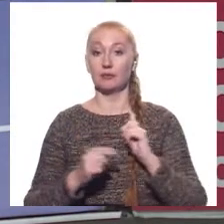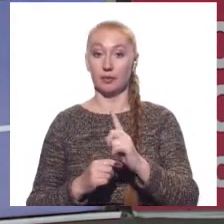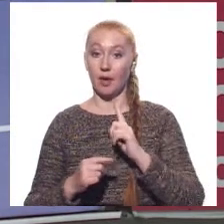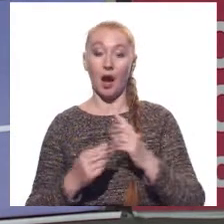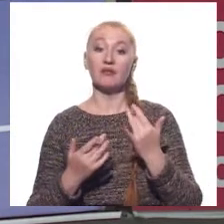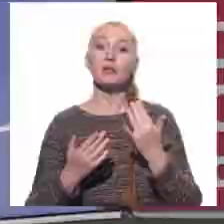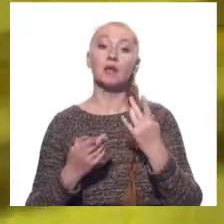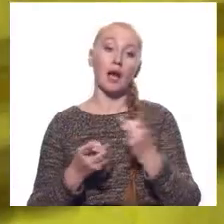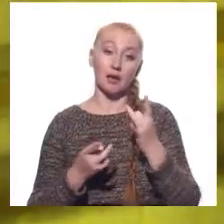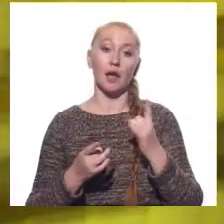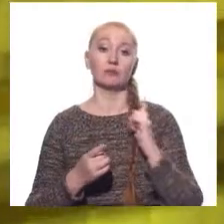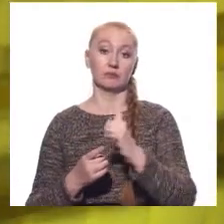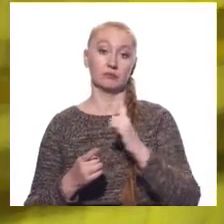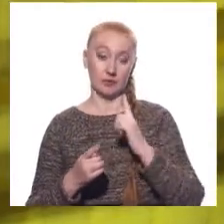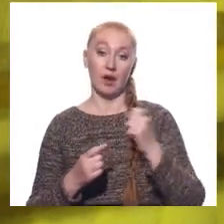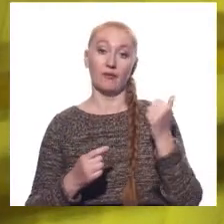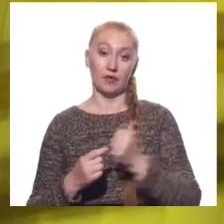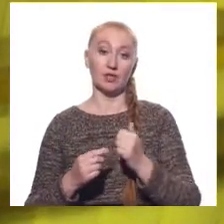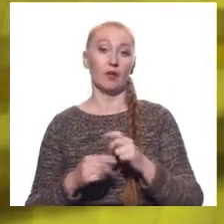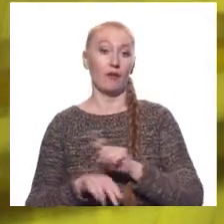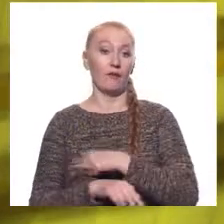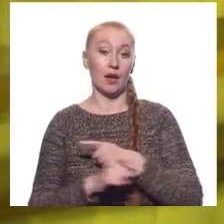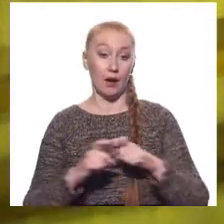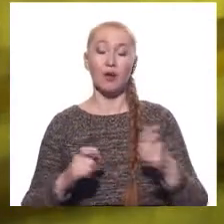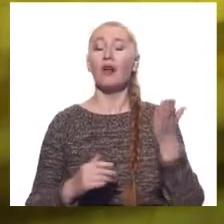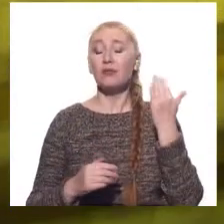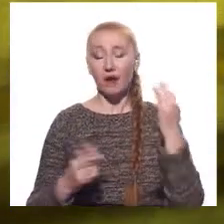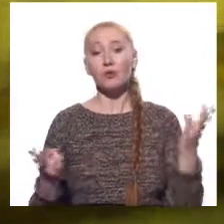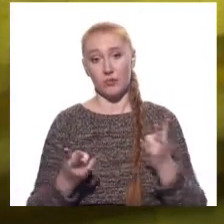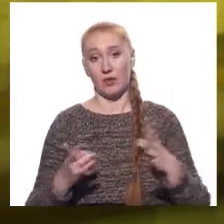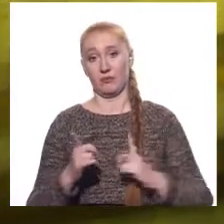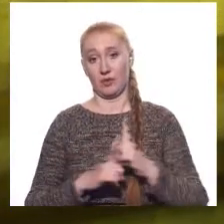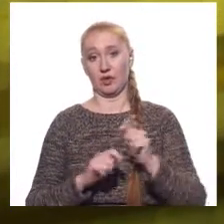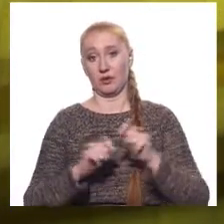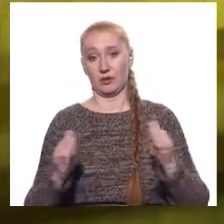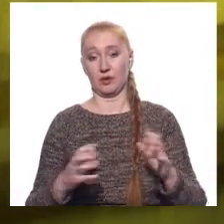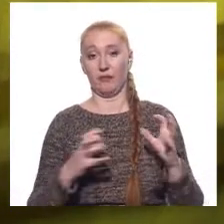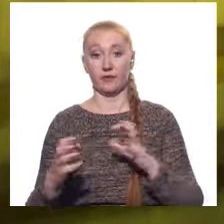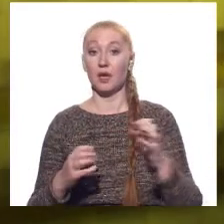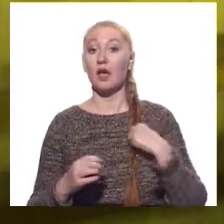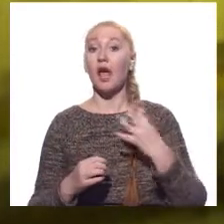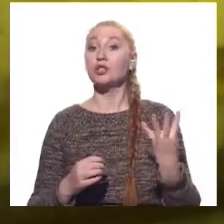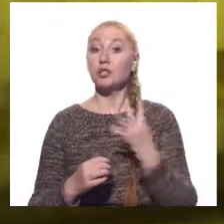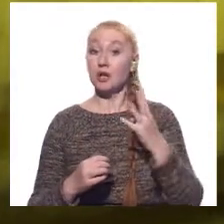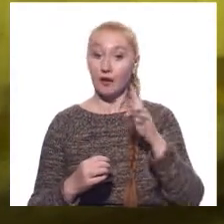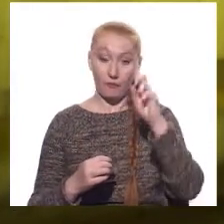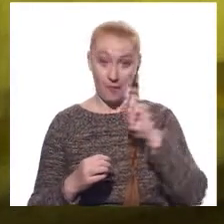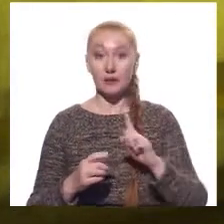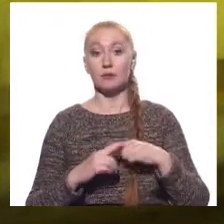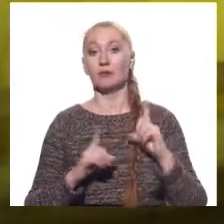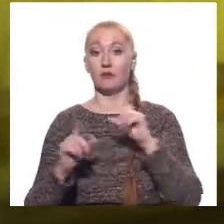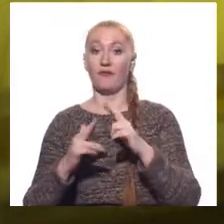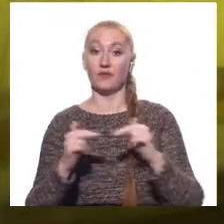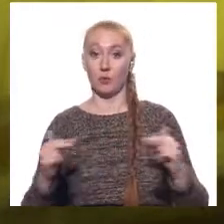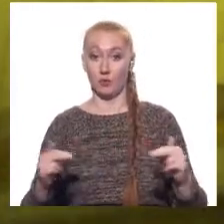на тиждень у лікарню. Давно пора би. Давно треба було запустити автобуси. Я 4 рази на місяць їжджу в лікарню в